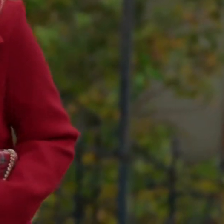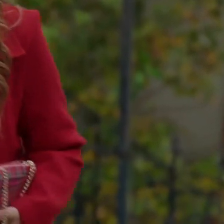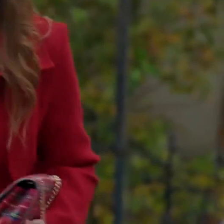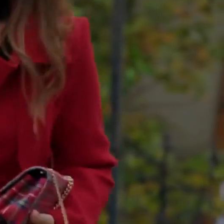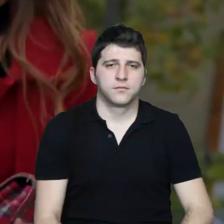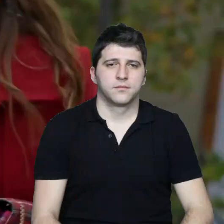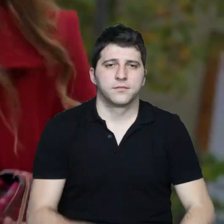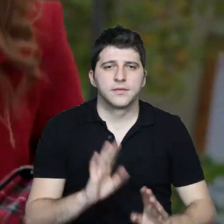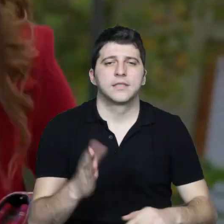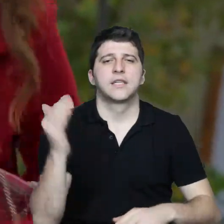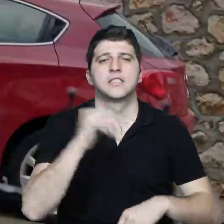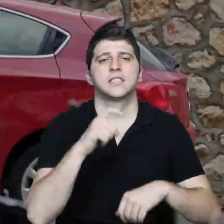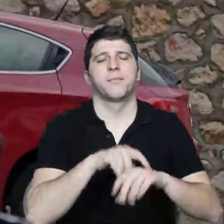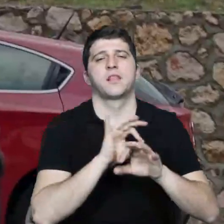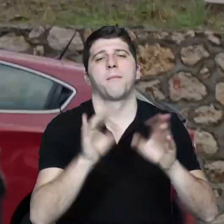Tam gelecek zamanda.